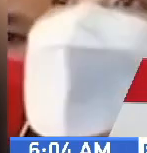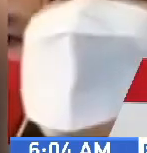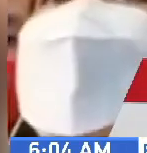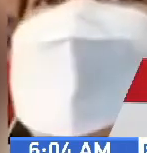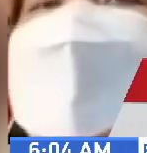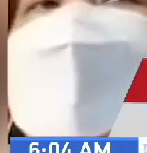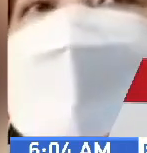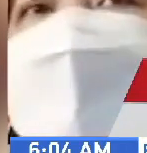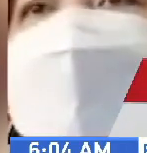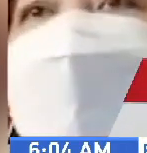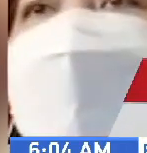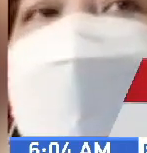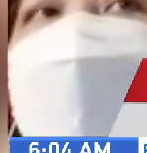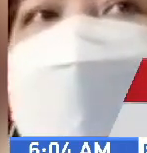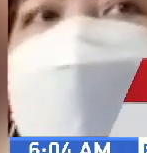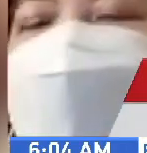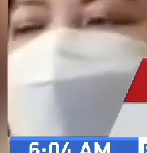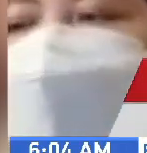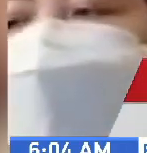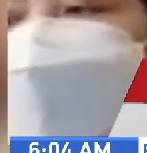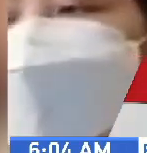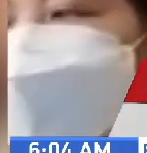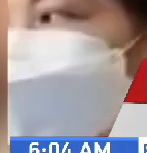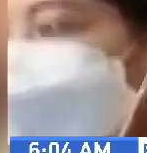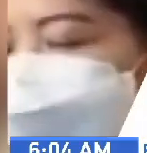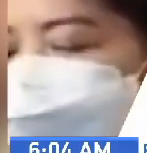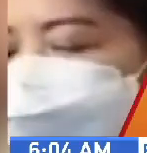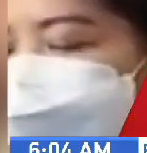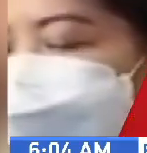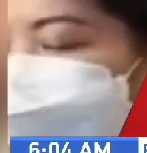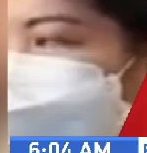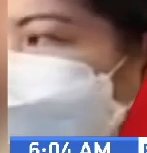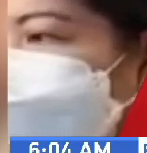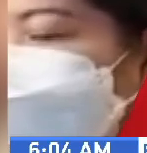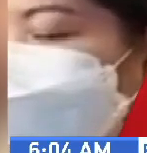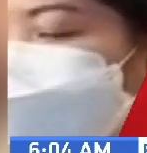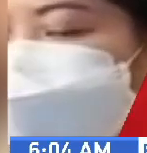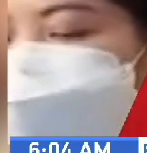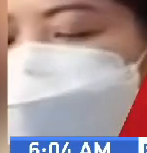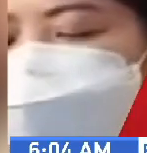votes from our countrymen is